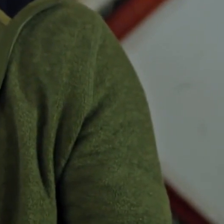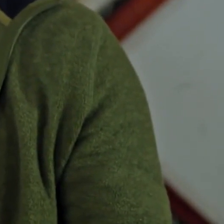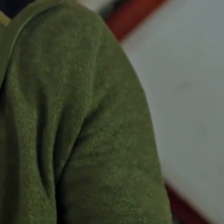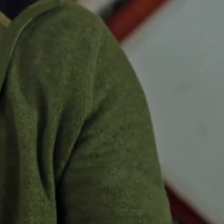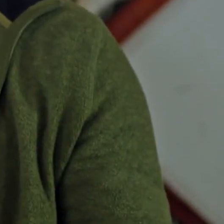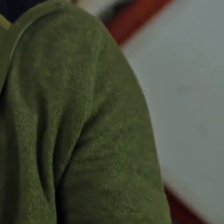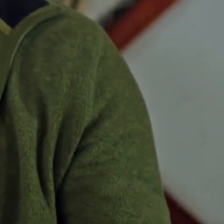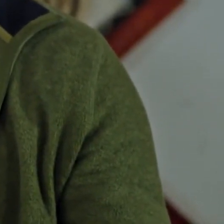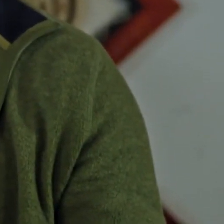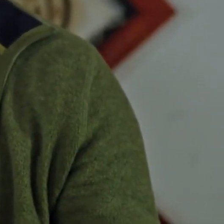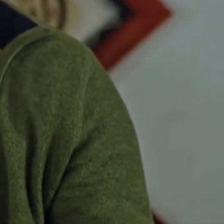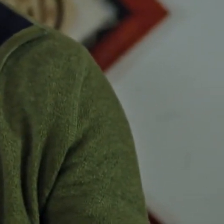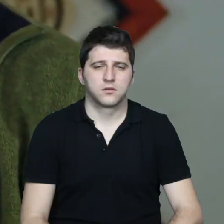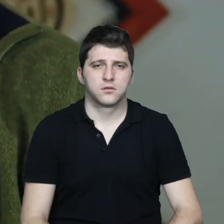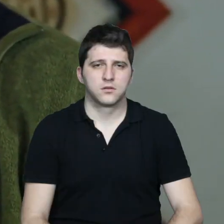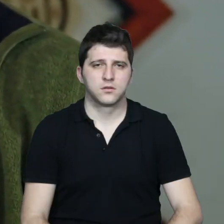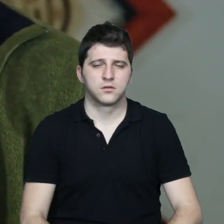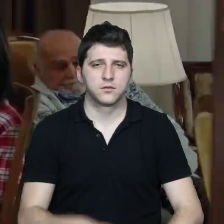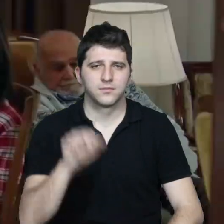kalmış.